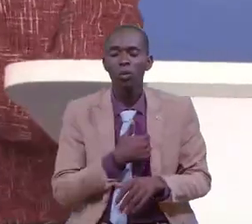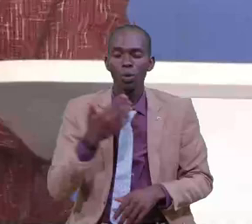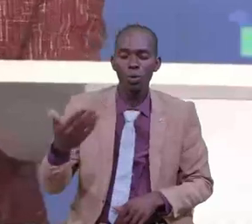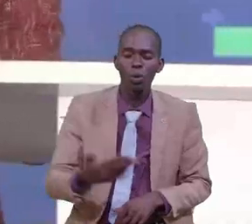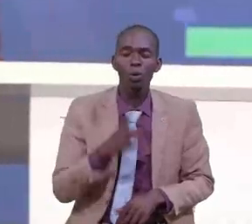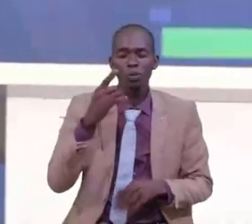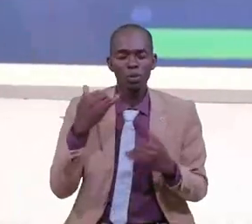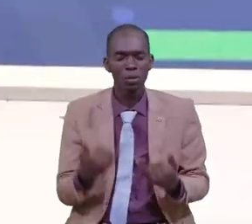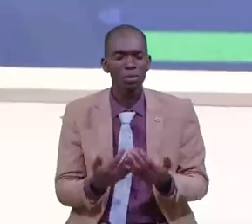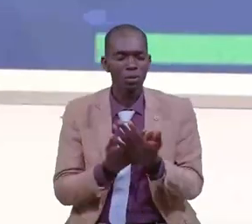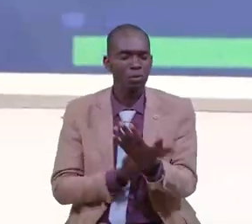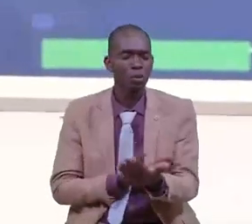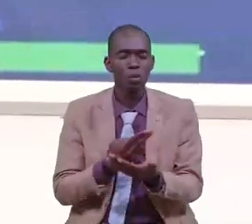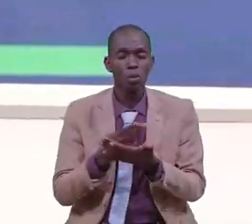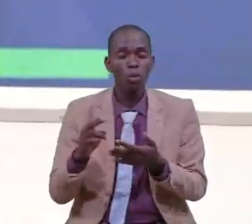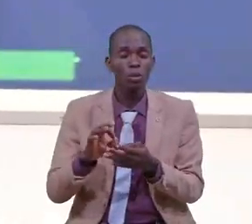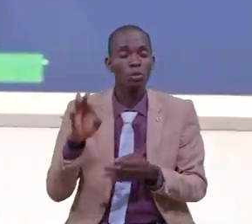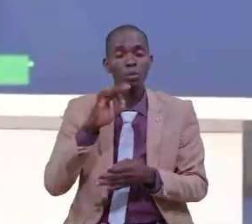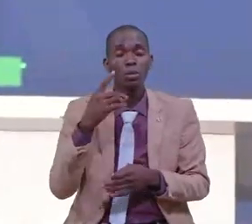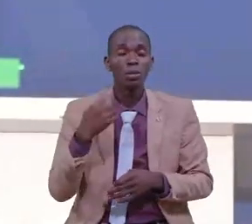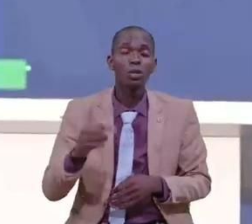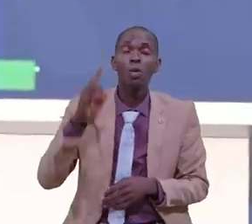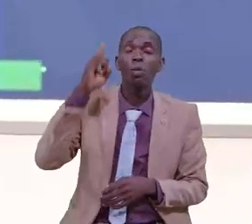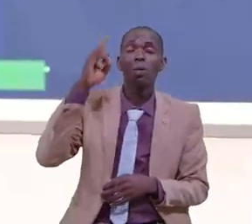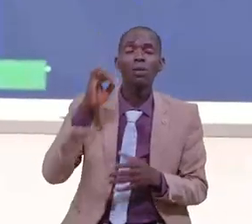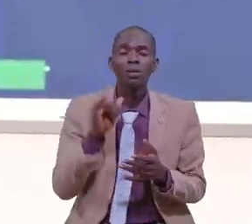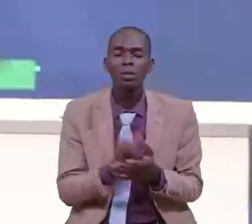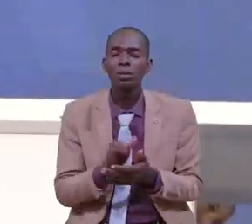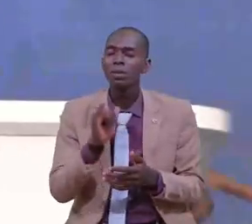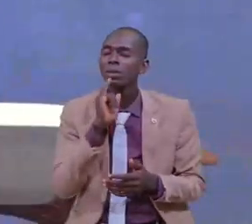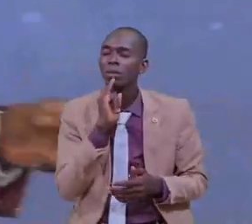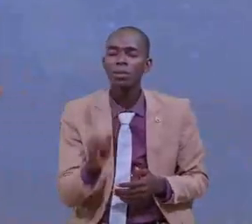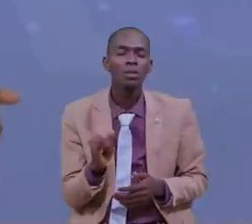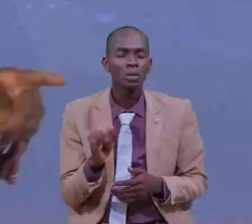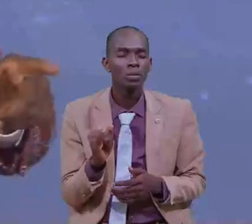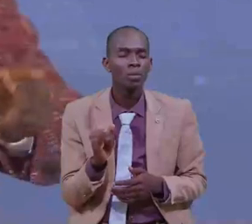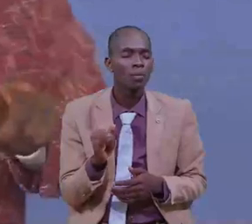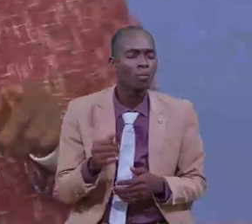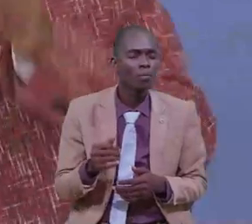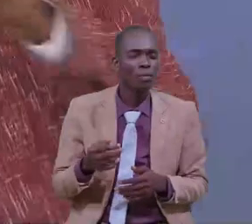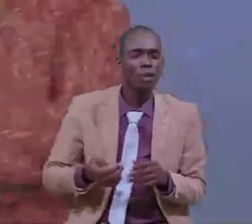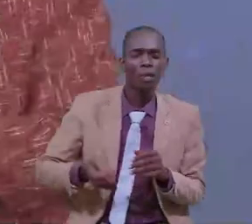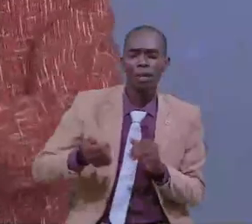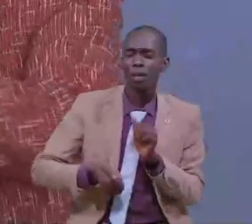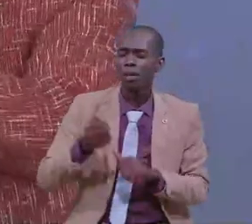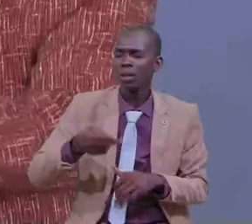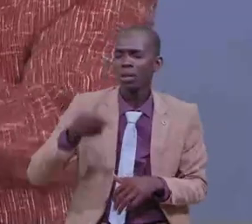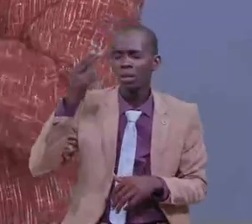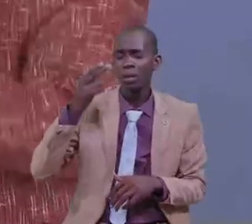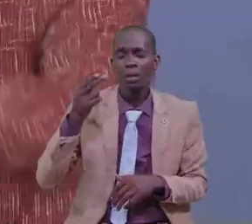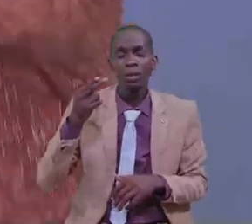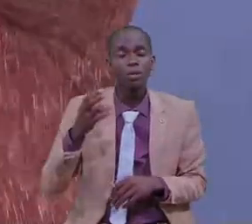Nous t'accueillons ce matin, Saint-Esprit, celui qui inspire, celui